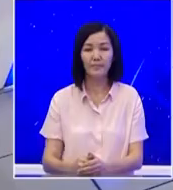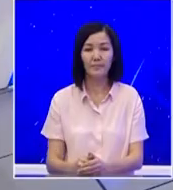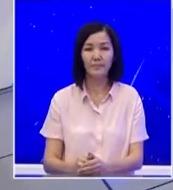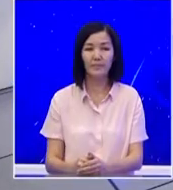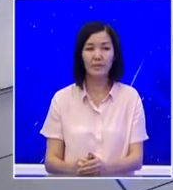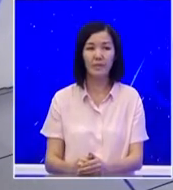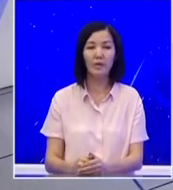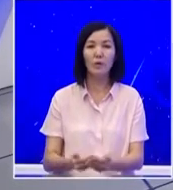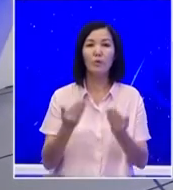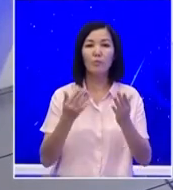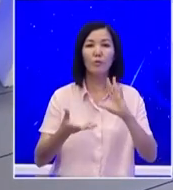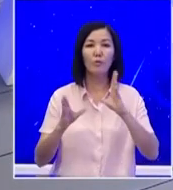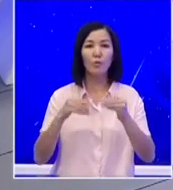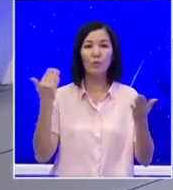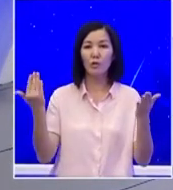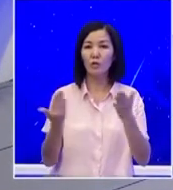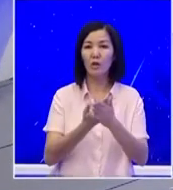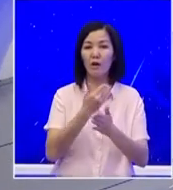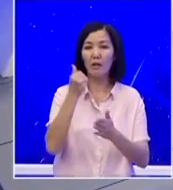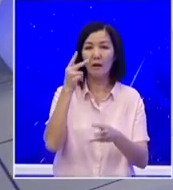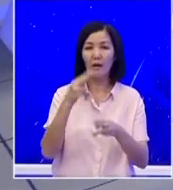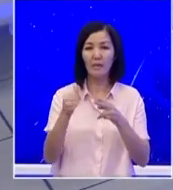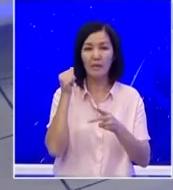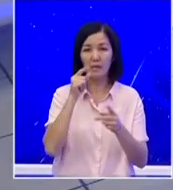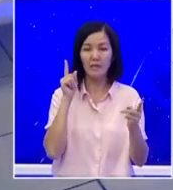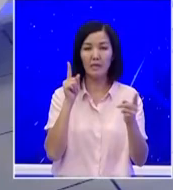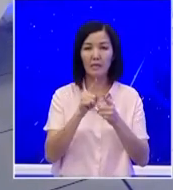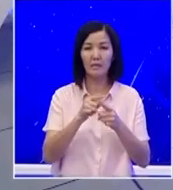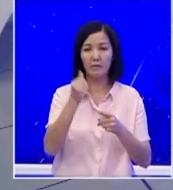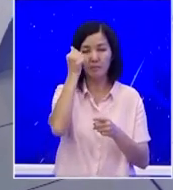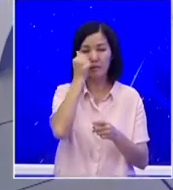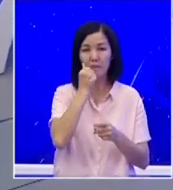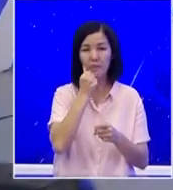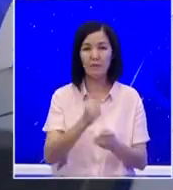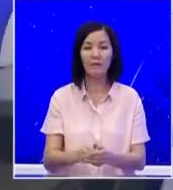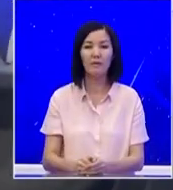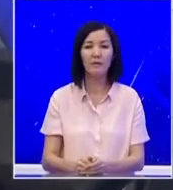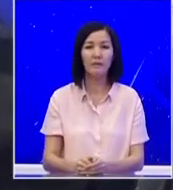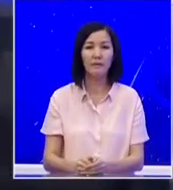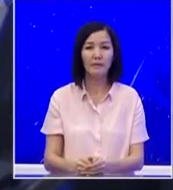Құрметті көрермен, бүгінгі айтар ақпарат осы. Ертеңге дейін аман сау болыңыздар.